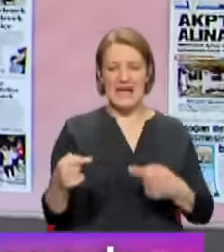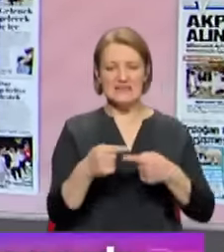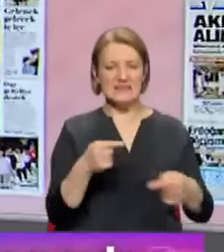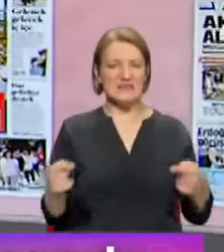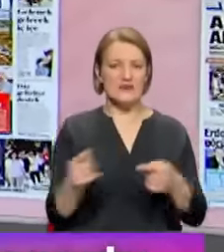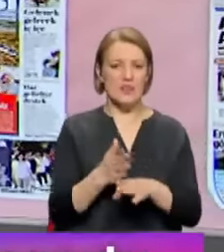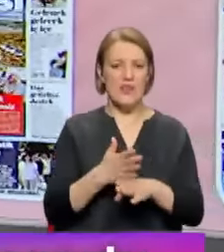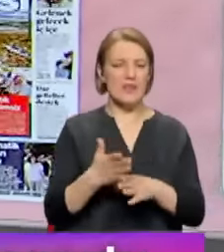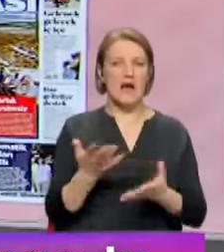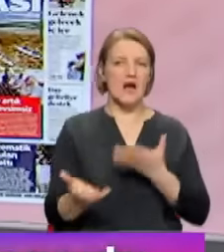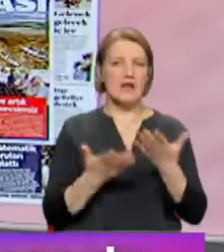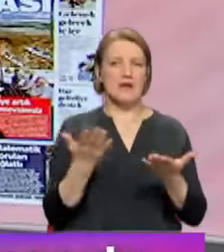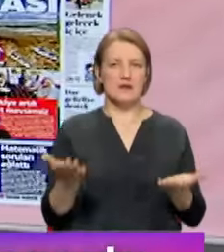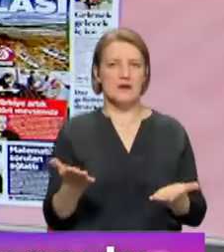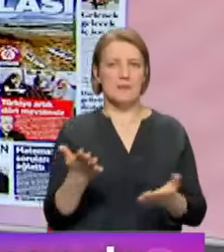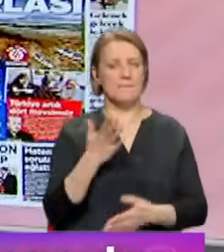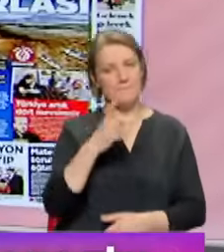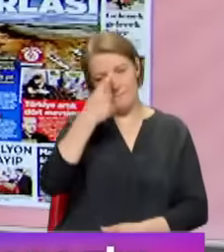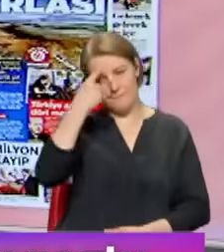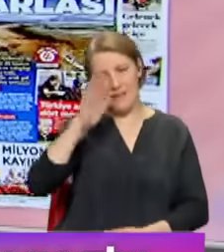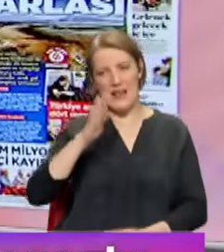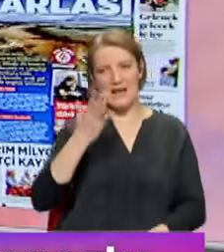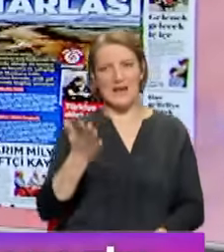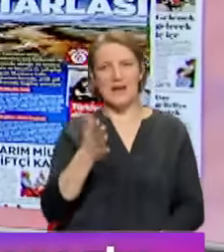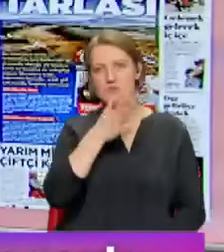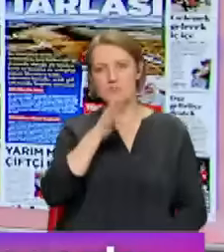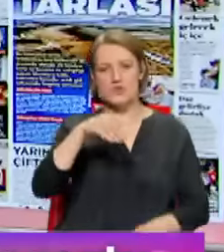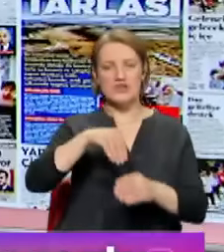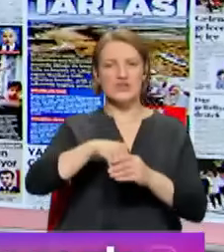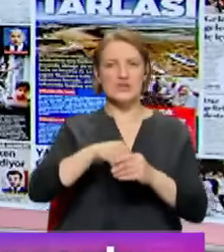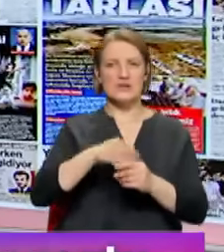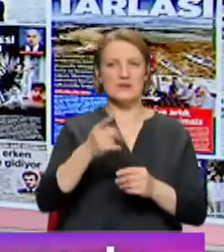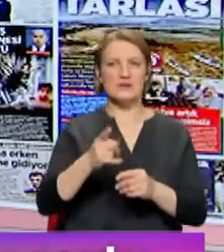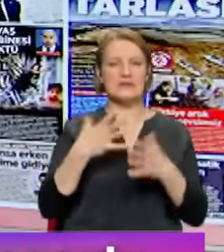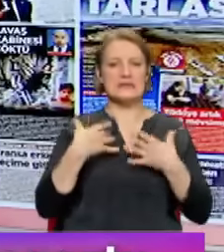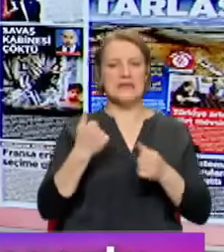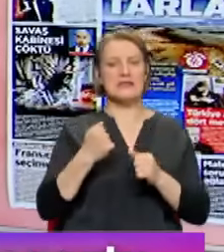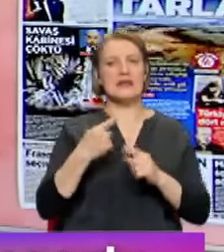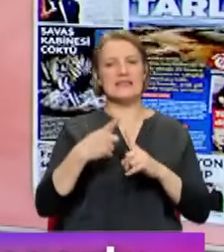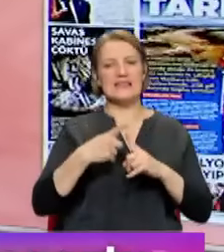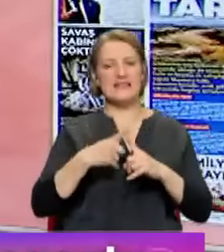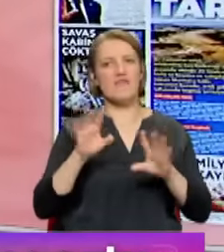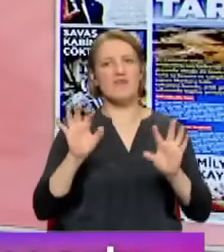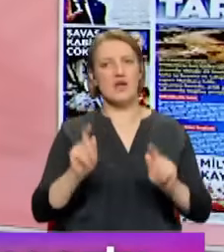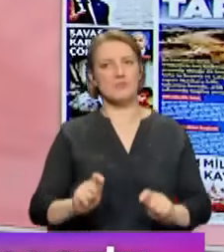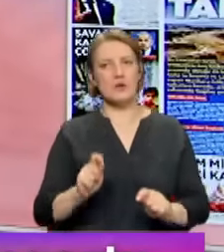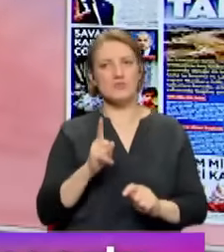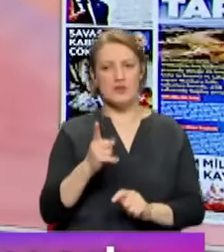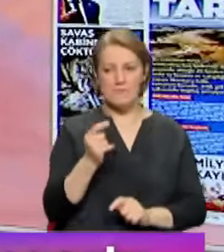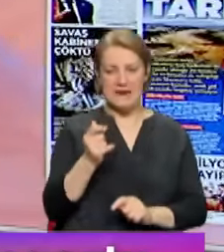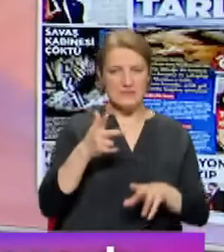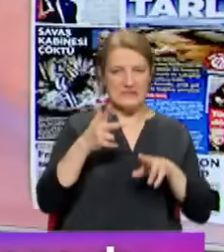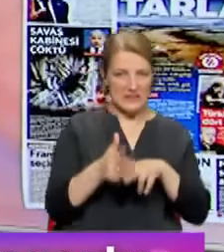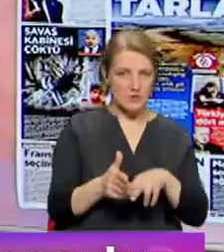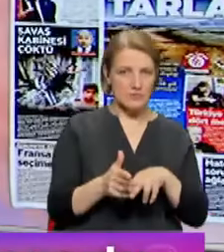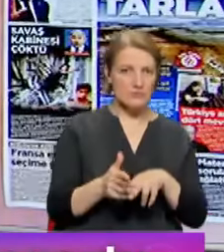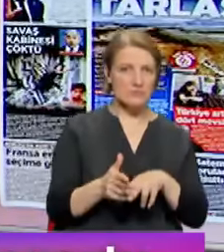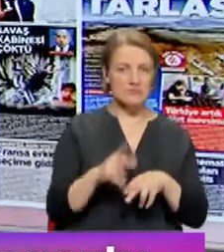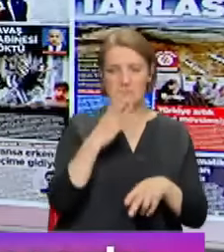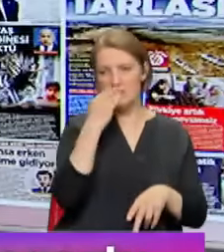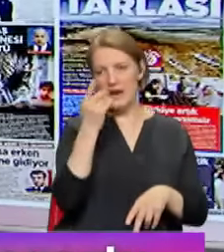eksiklikler neden kaynaklanıyor? Belki hani bilmiyorum içeride işte sağlık tedavi gördünüz. Hani bunların parası mı? Yok